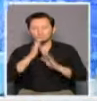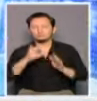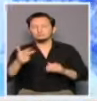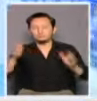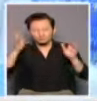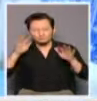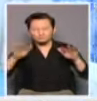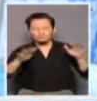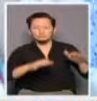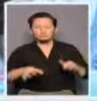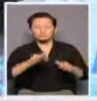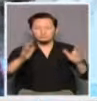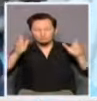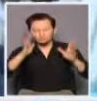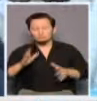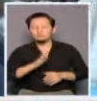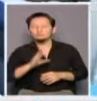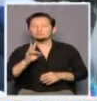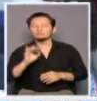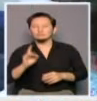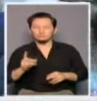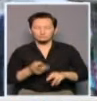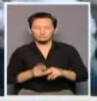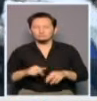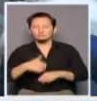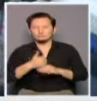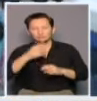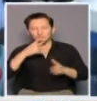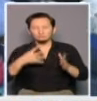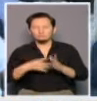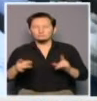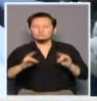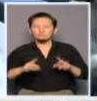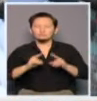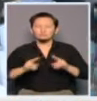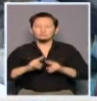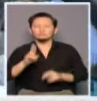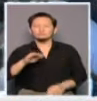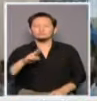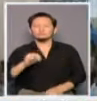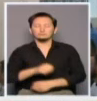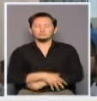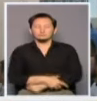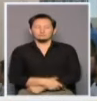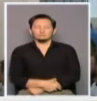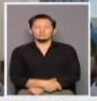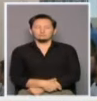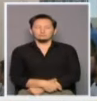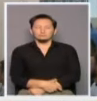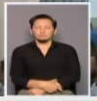мечетях области был прочитан айт-намаз. После молитвы главный имам области прочитал проповедь «Кутба».